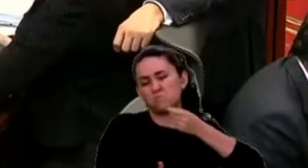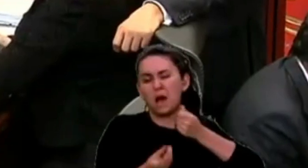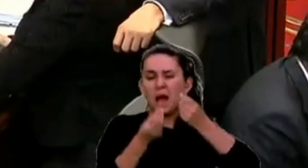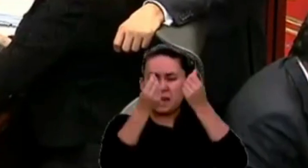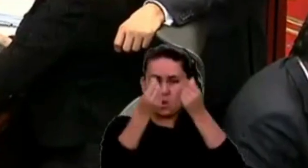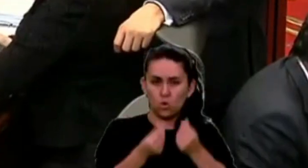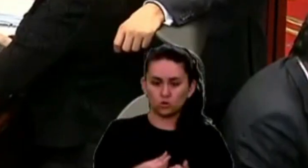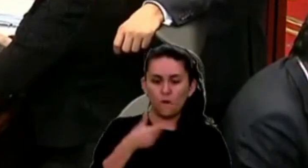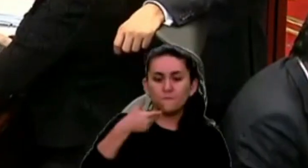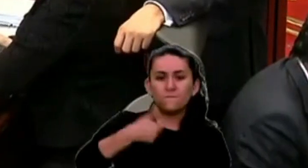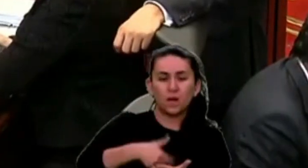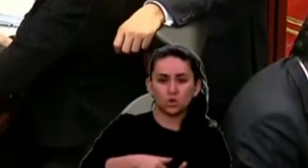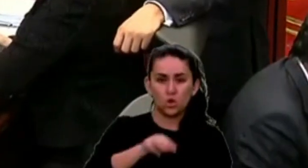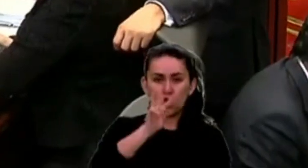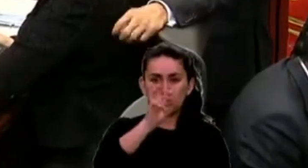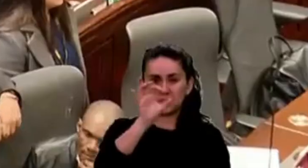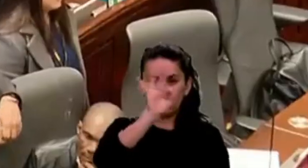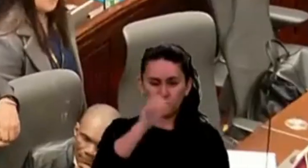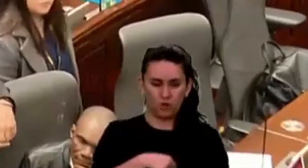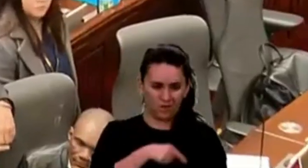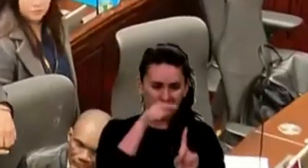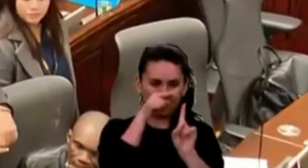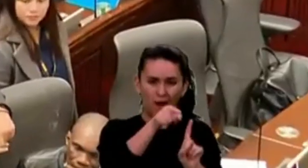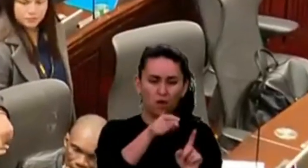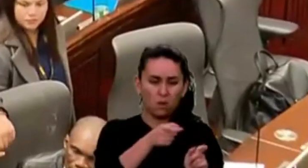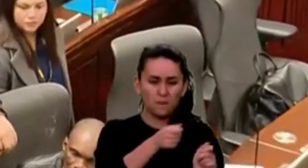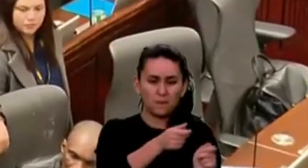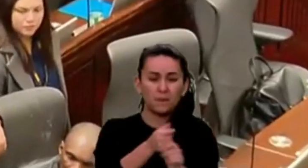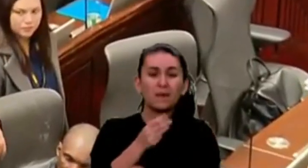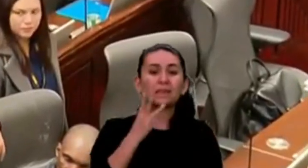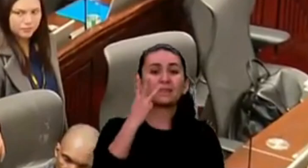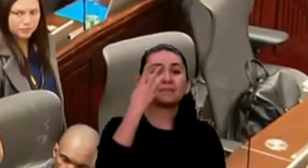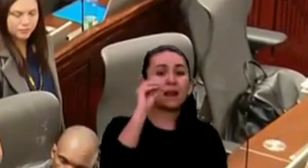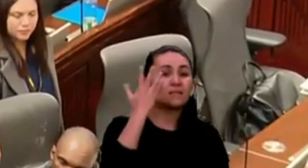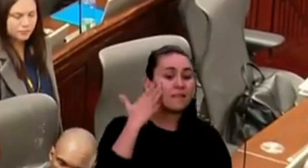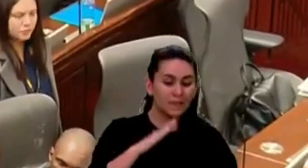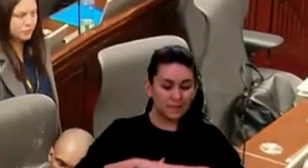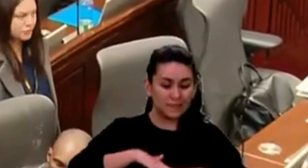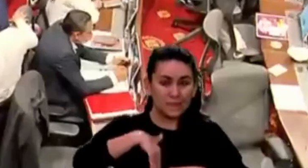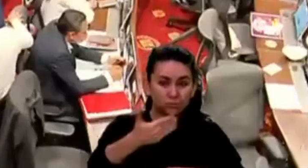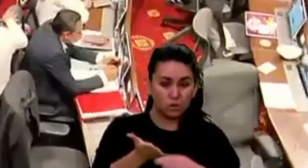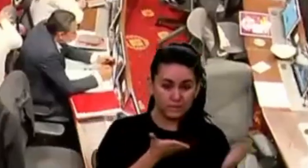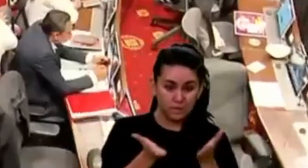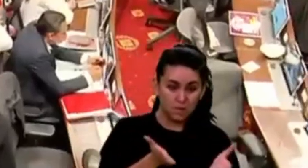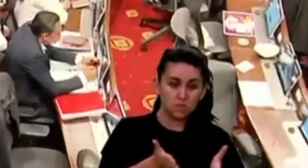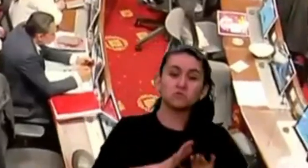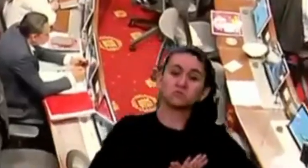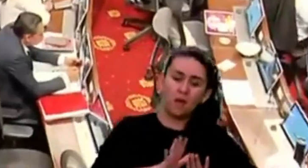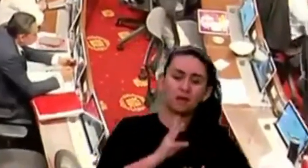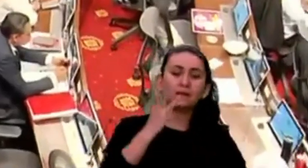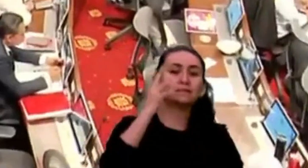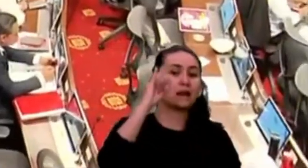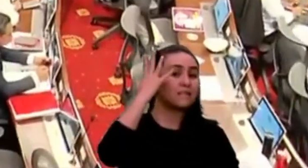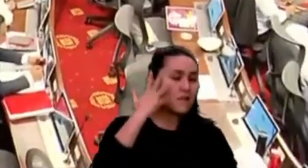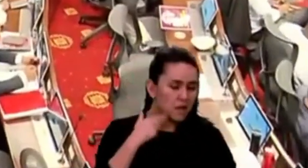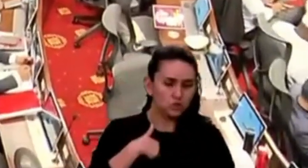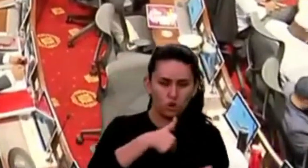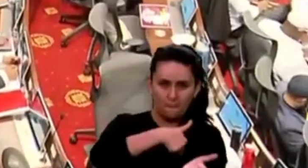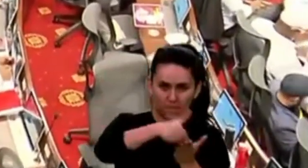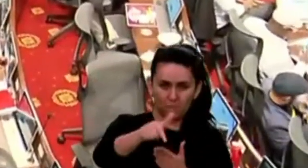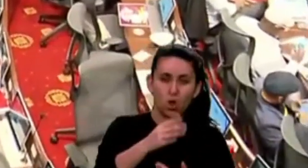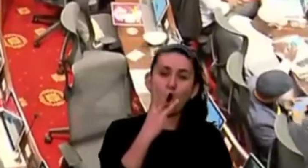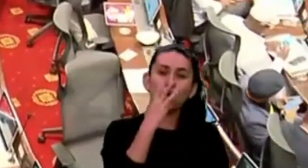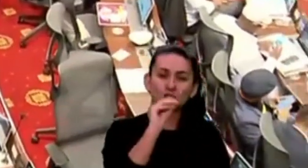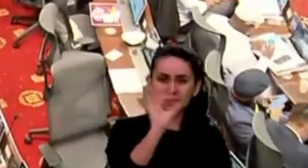bénéficié de l'appui notamment du président du Congrès et du Sénat colombien Ivan Leonidas neim alliance verte ainsi que du président de la commission